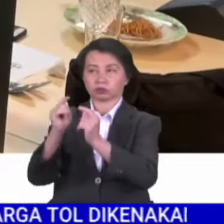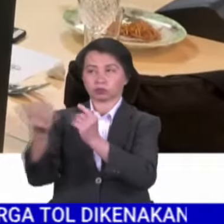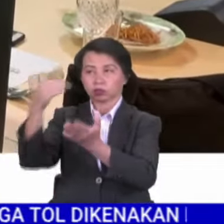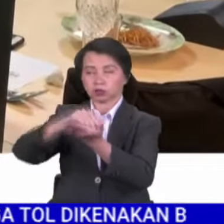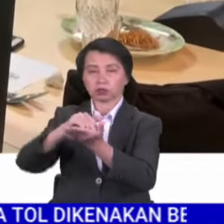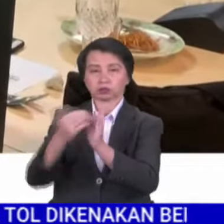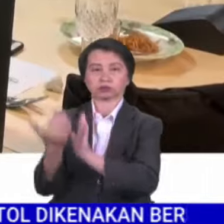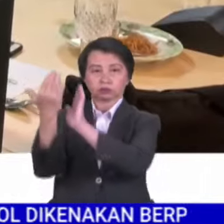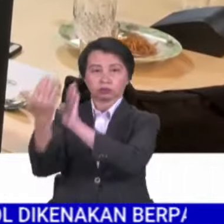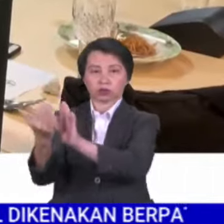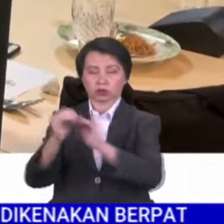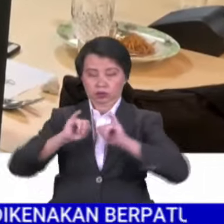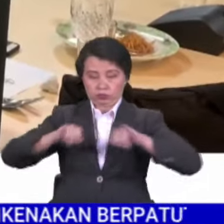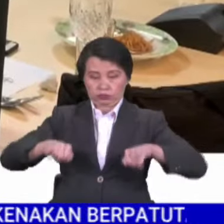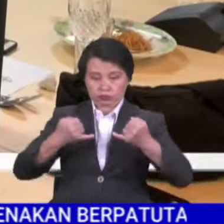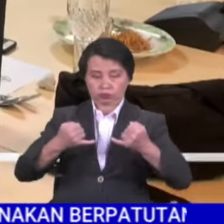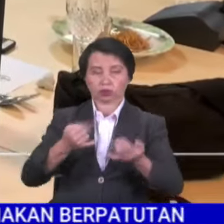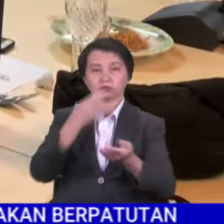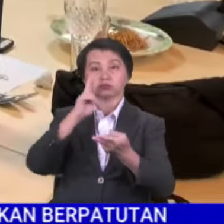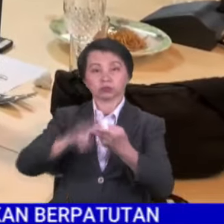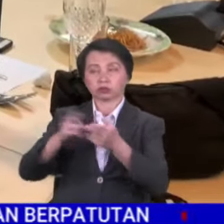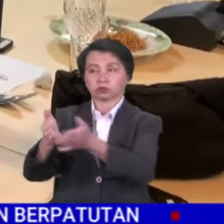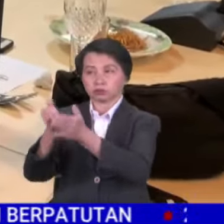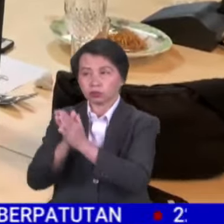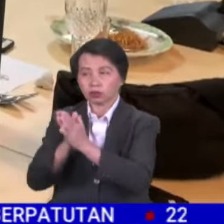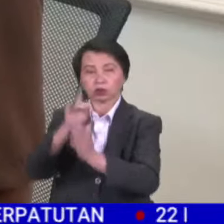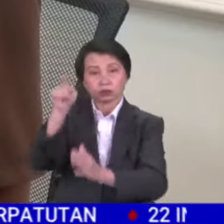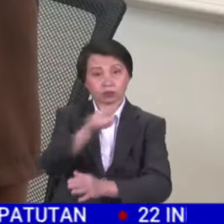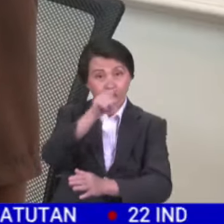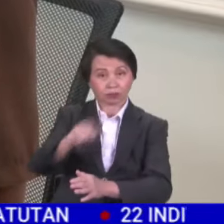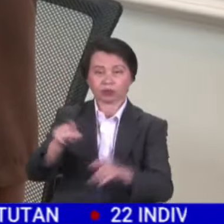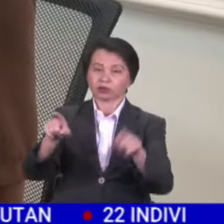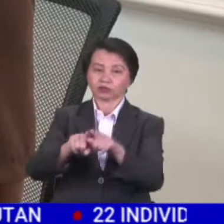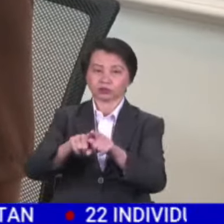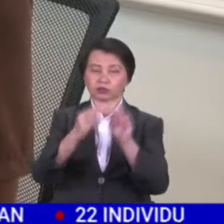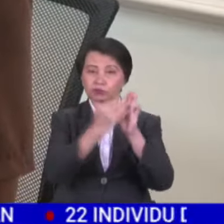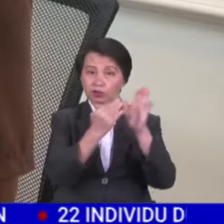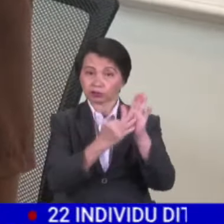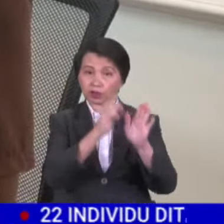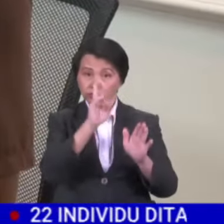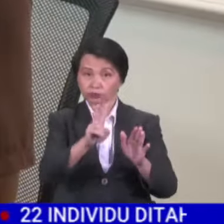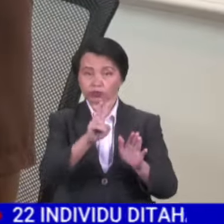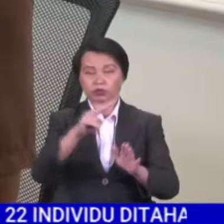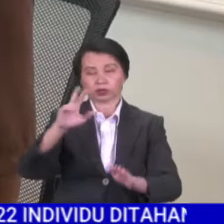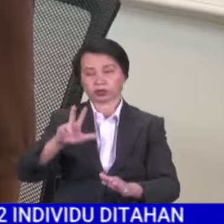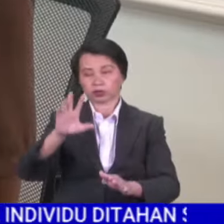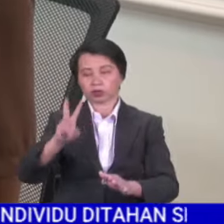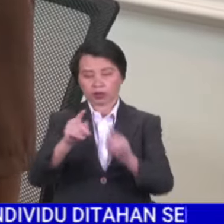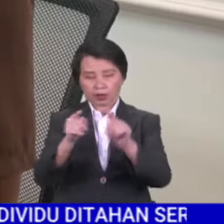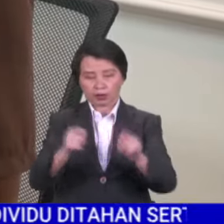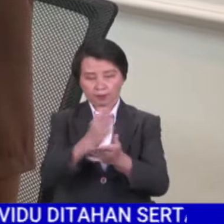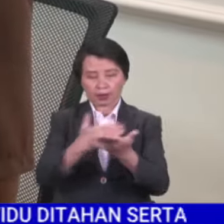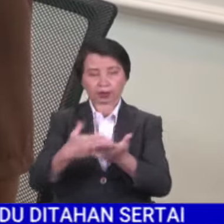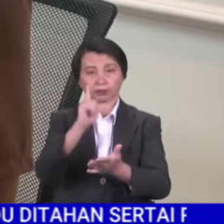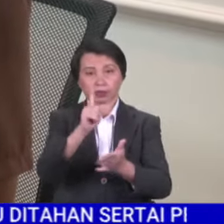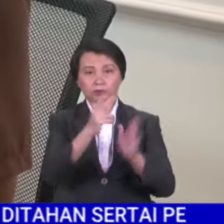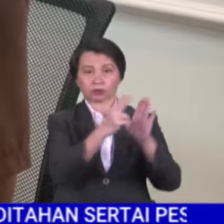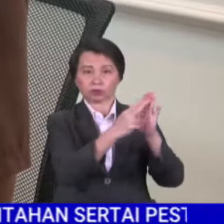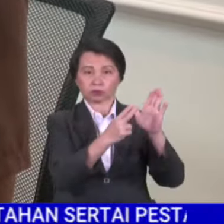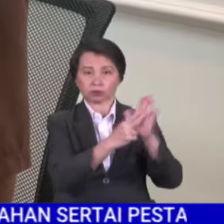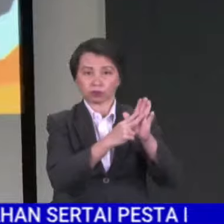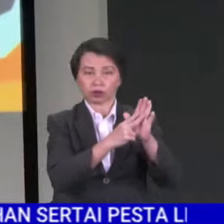lagi menghadap pada Jumaat. Warkah permohonan pembubaran dibuat selaras Fasal 2 Perkara 36 bahagian pertama